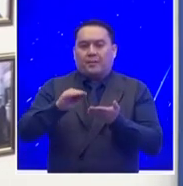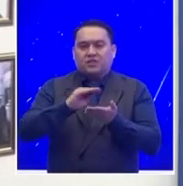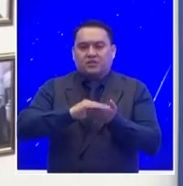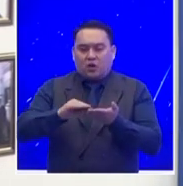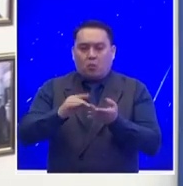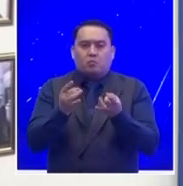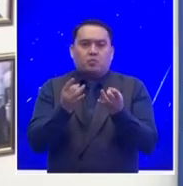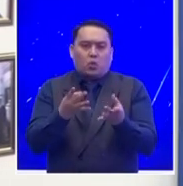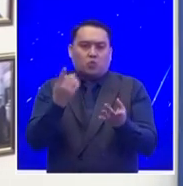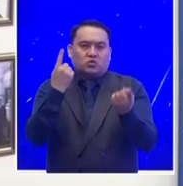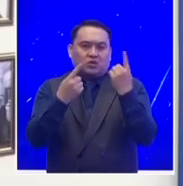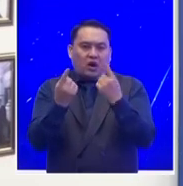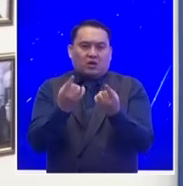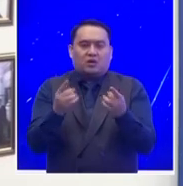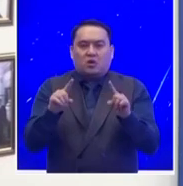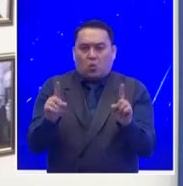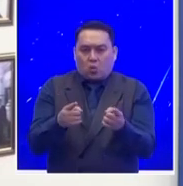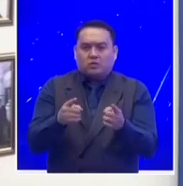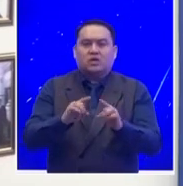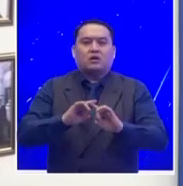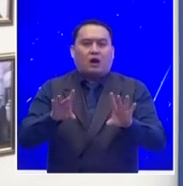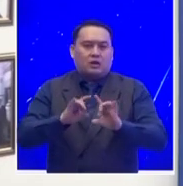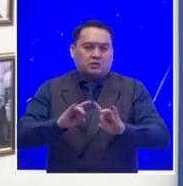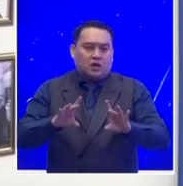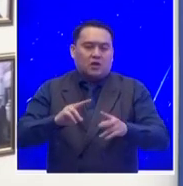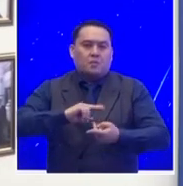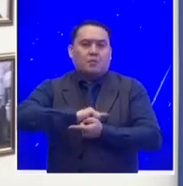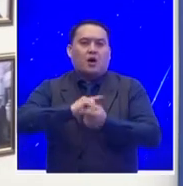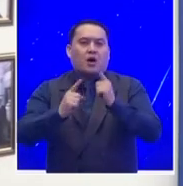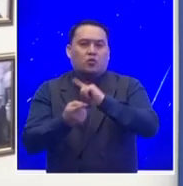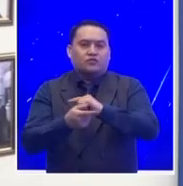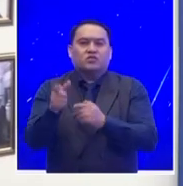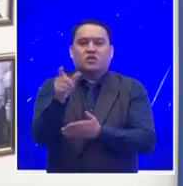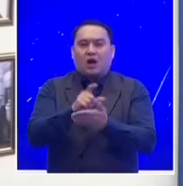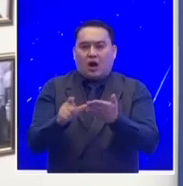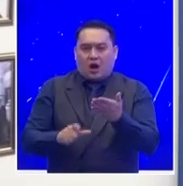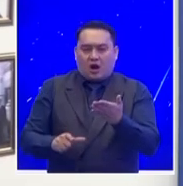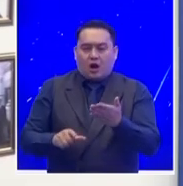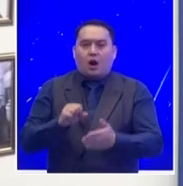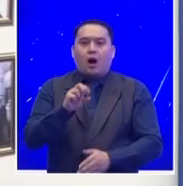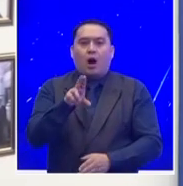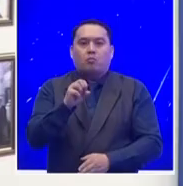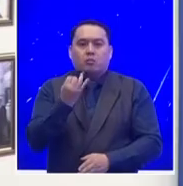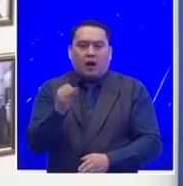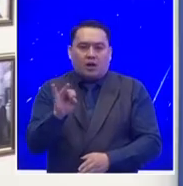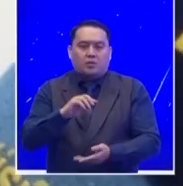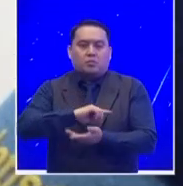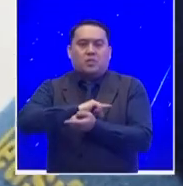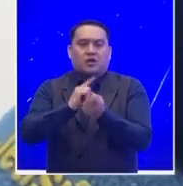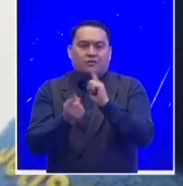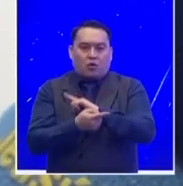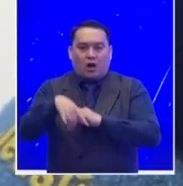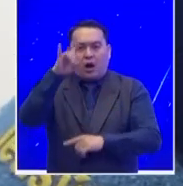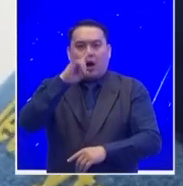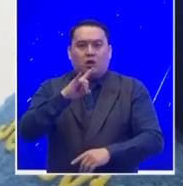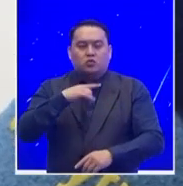были просто сатирические и короткие рассказы. Крылов превратил их в стихотворения, а затем уже Абай перевел их на казахский, но